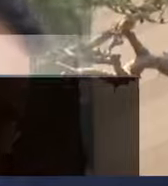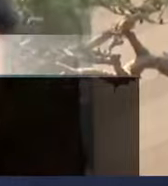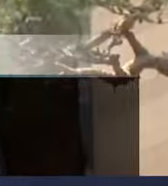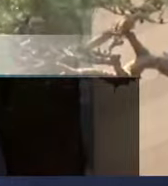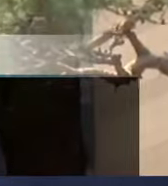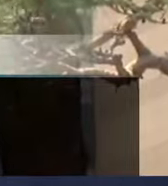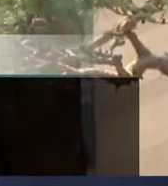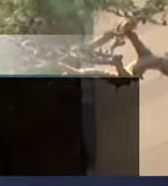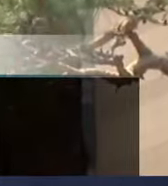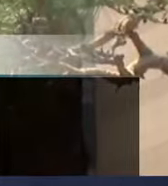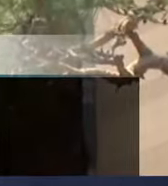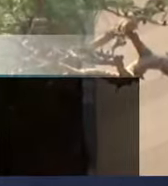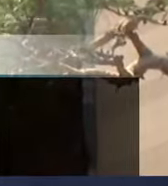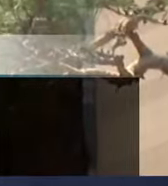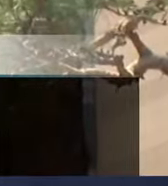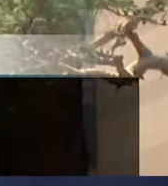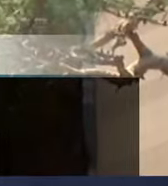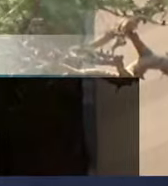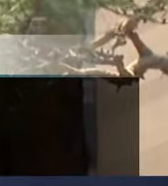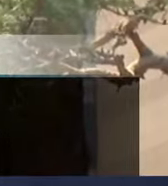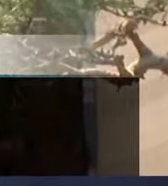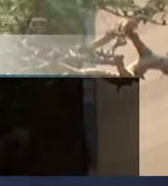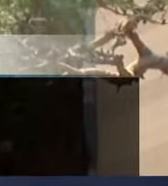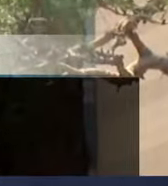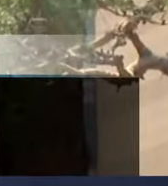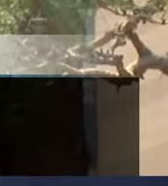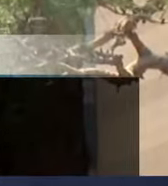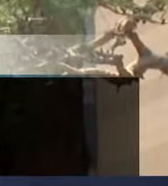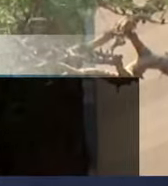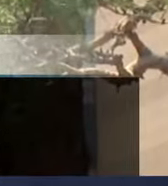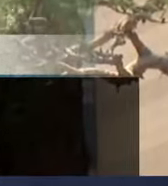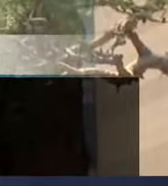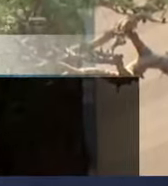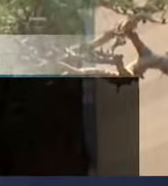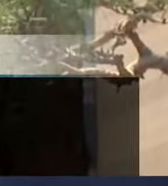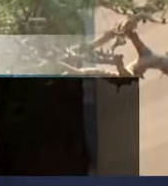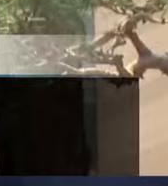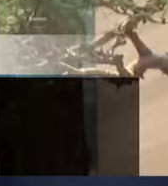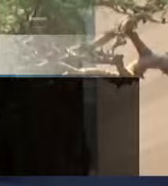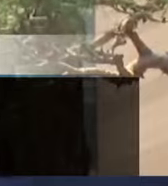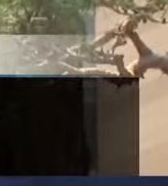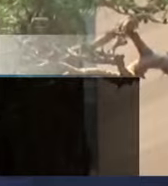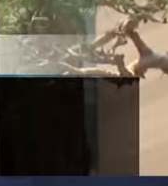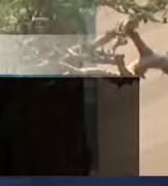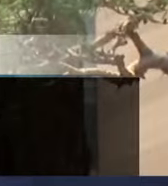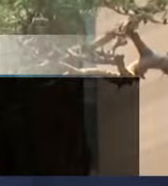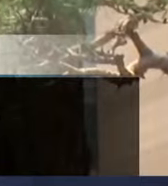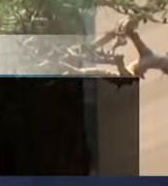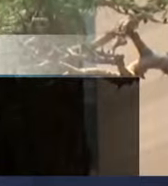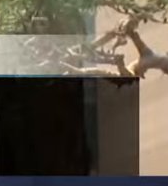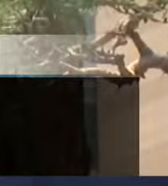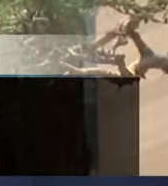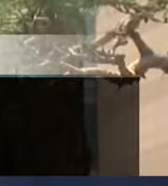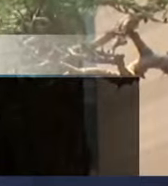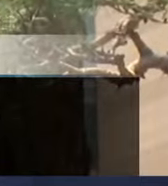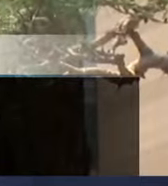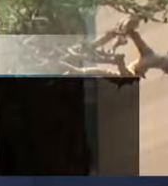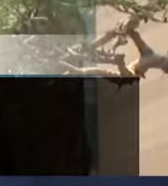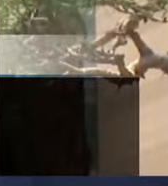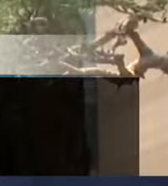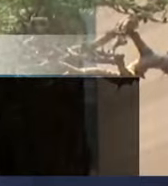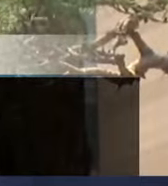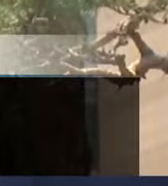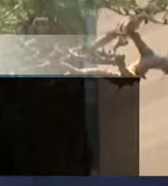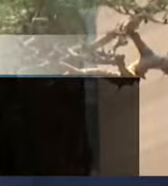헌법 바꿔서 자기들 셀프로 사면하는 거 그거 안 된다고요? 자기들은 그러면 죄 짓고 와서 감옥 가겠다면서